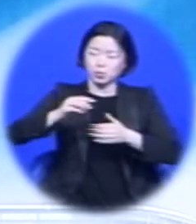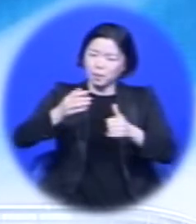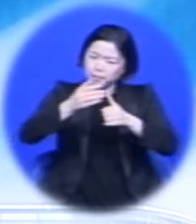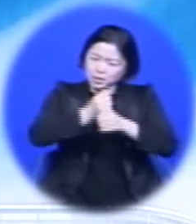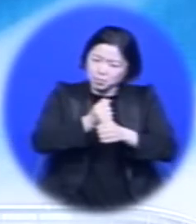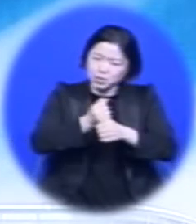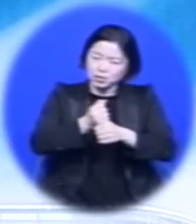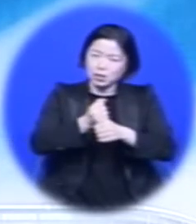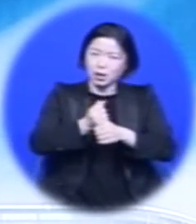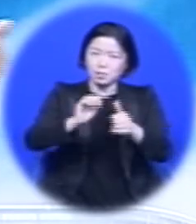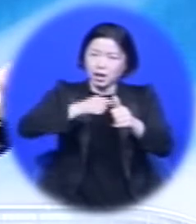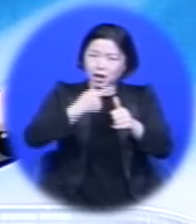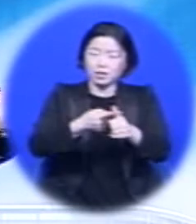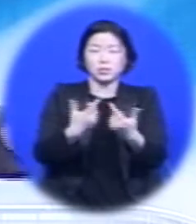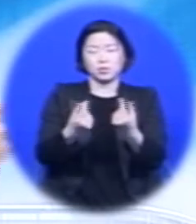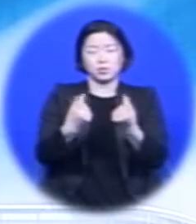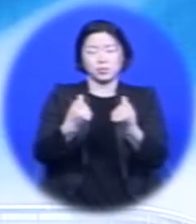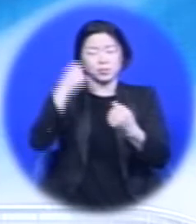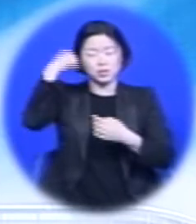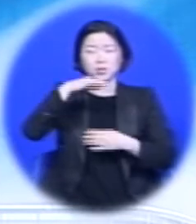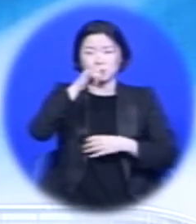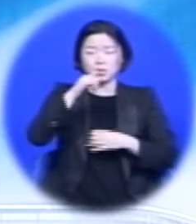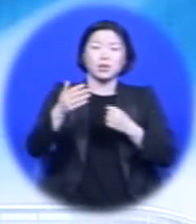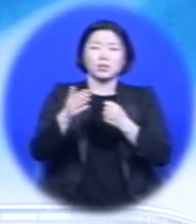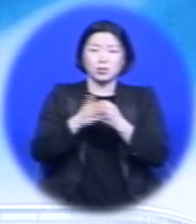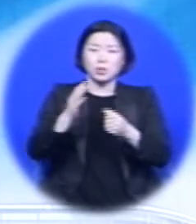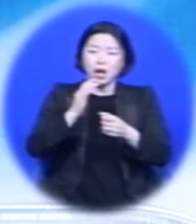여깁니다. 그러니 가족들은 더 말할 것도 없죠.